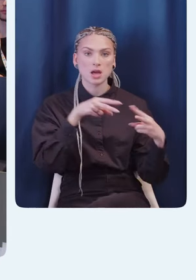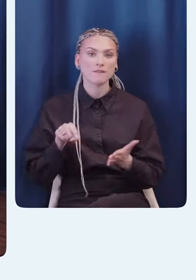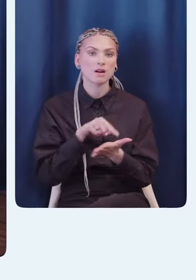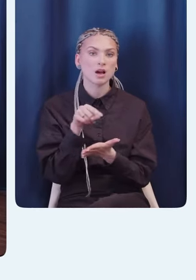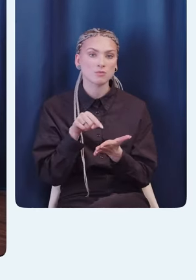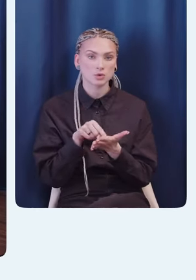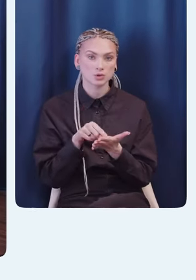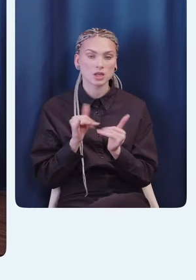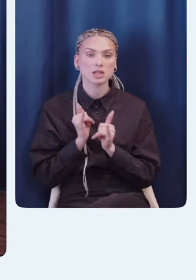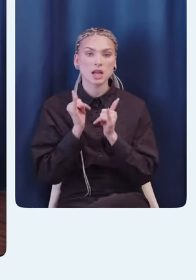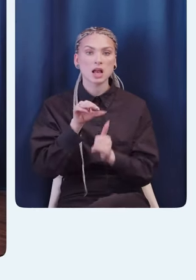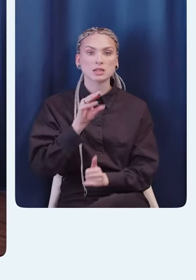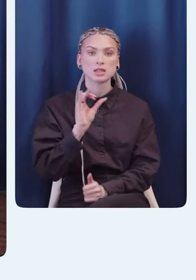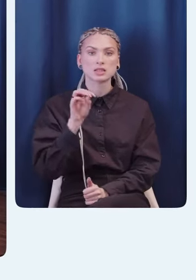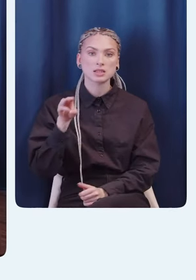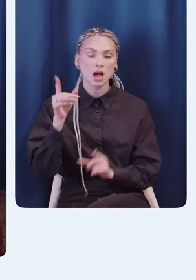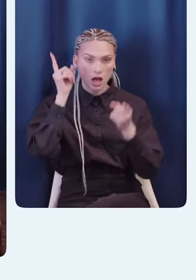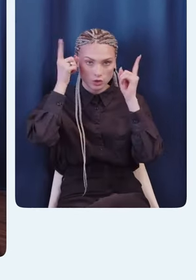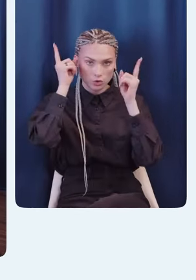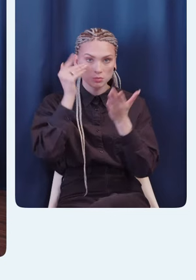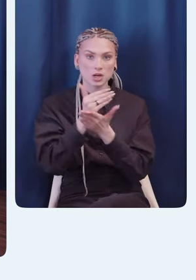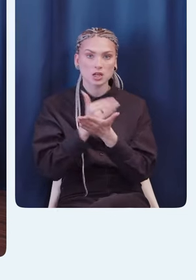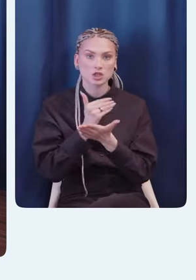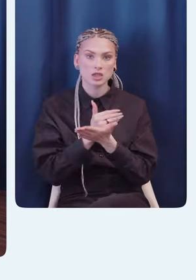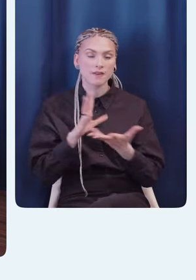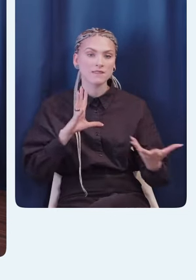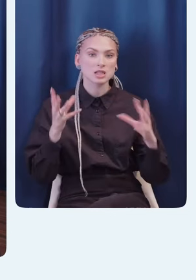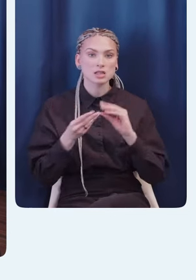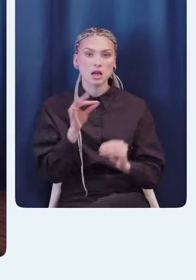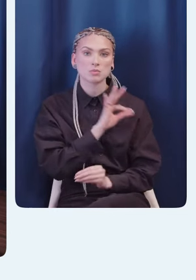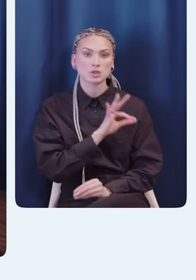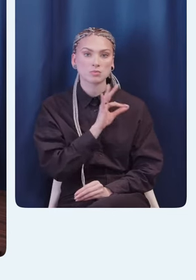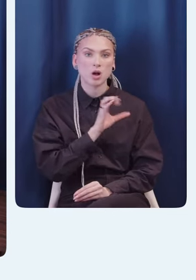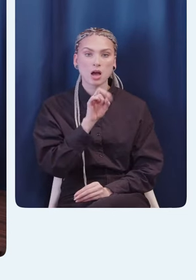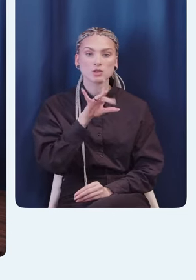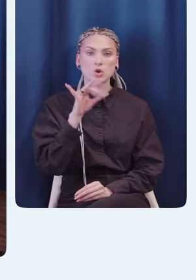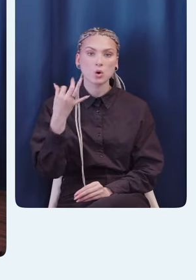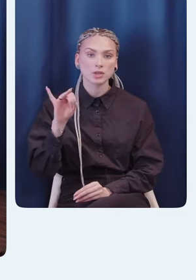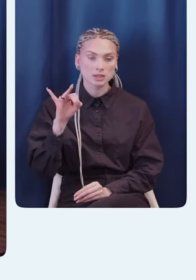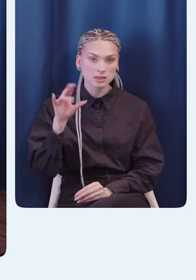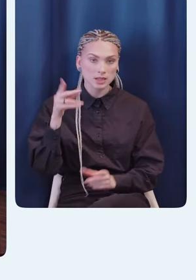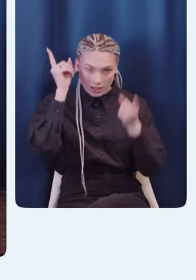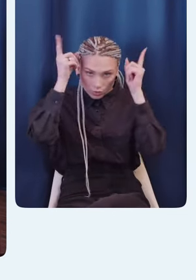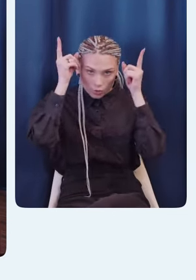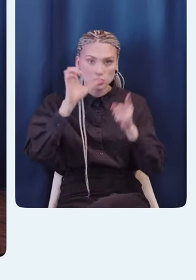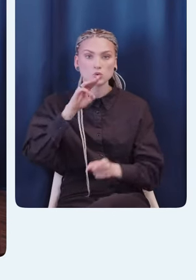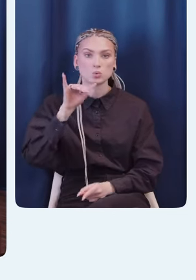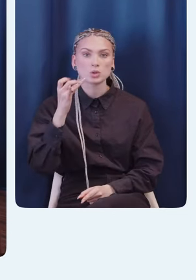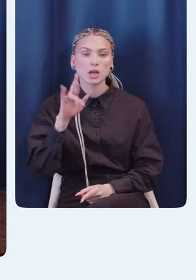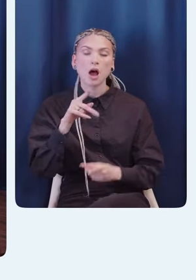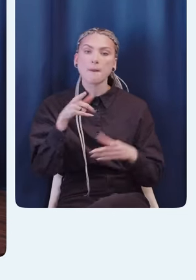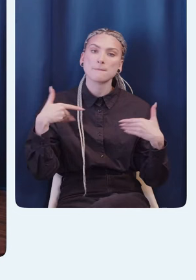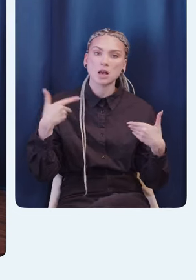языки. Для тестирования Android-приложений и для тестирования в целом используется Android Studio. А насколько она может быть полезна